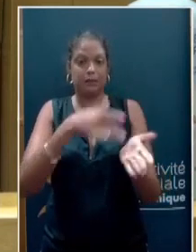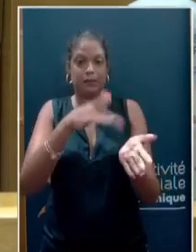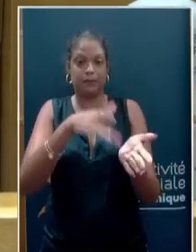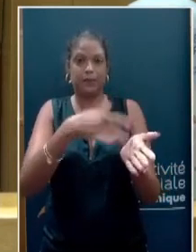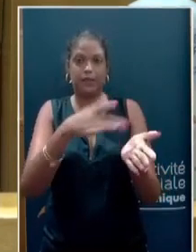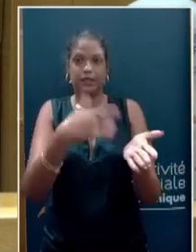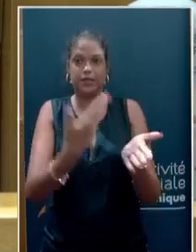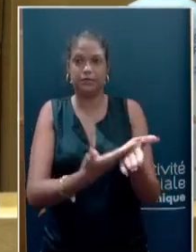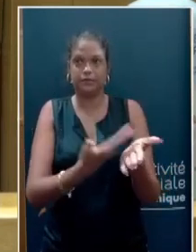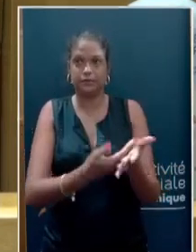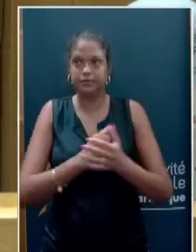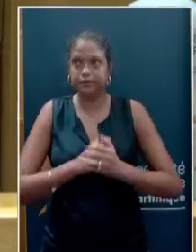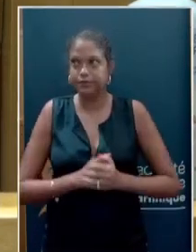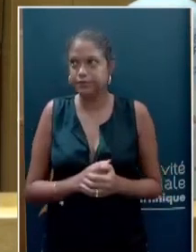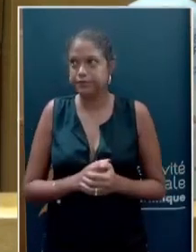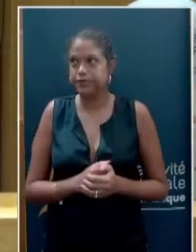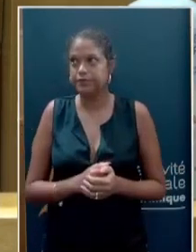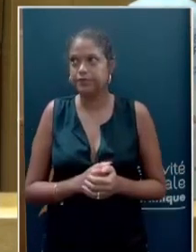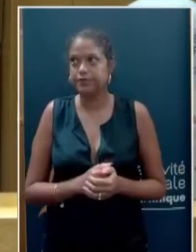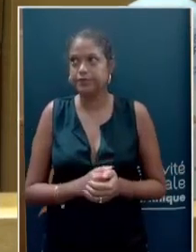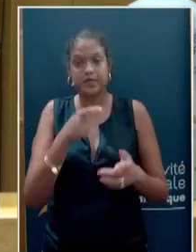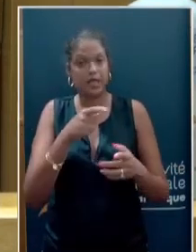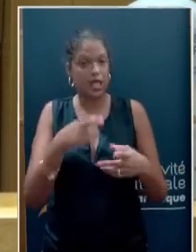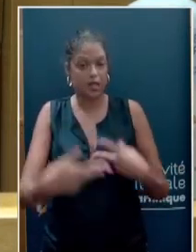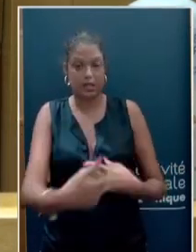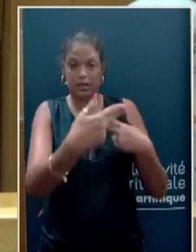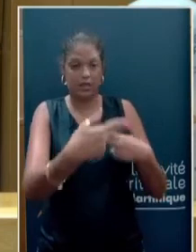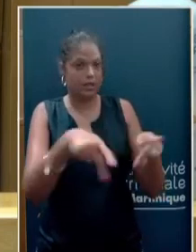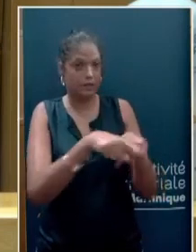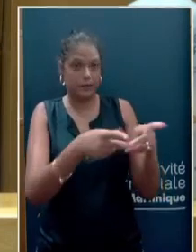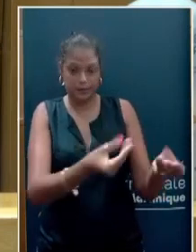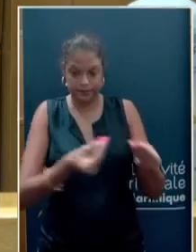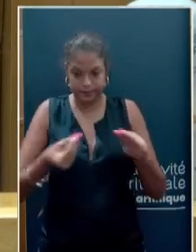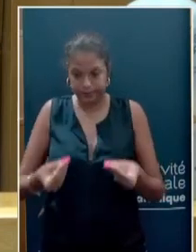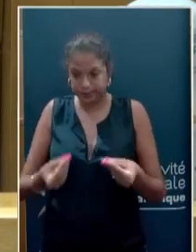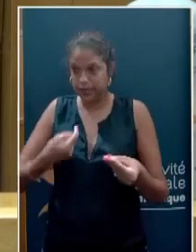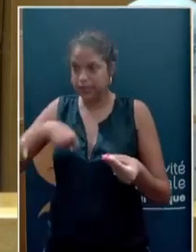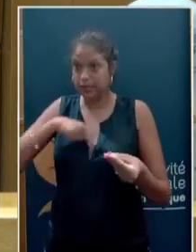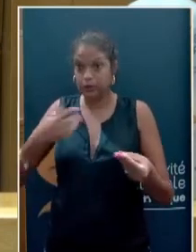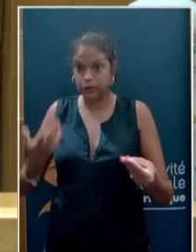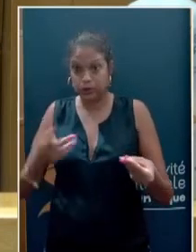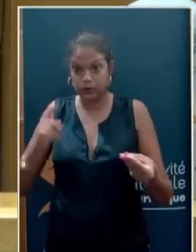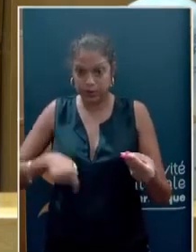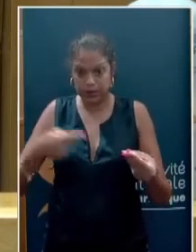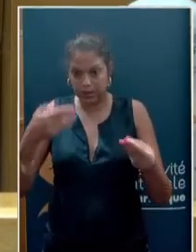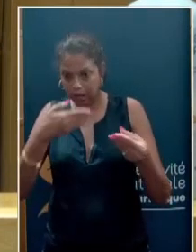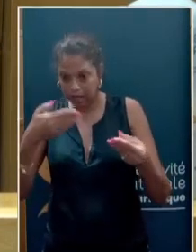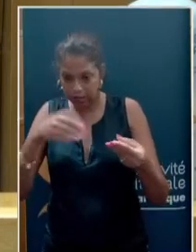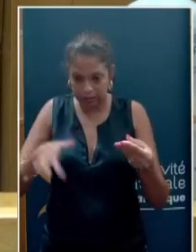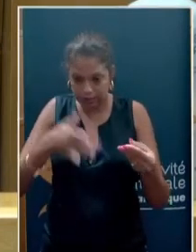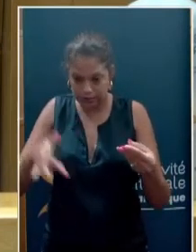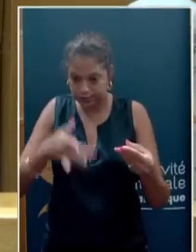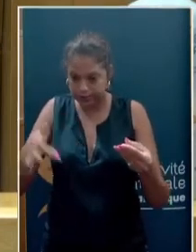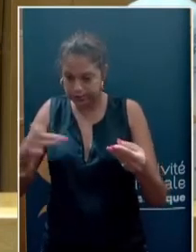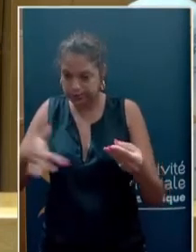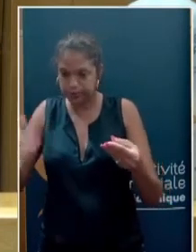disons ça, pour le représentant du CESEM dans les mêmes délais que lui. Et nous avons dû nous attacher à l'étudier pour jouer notre rôle